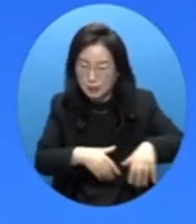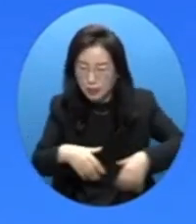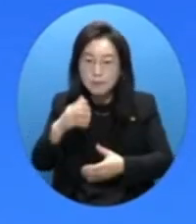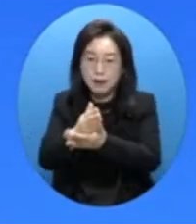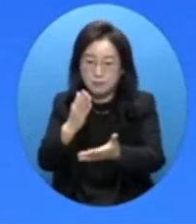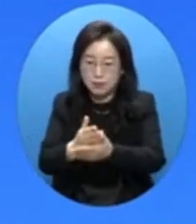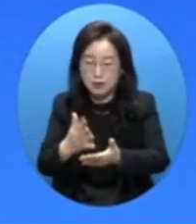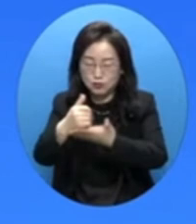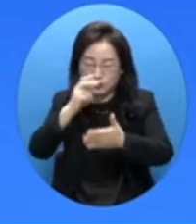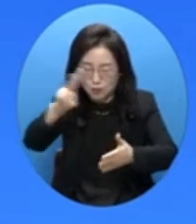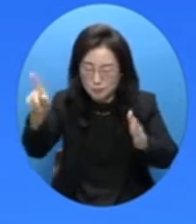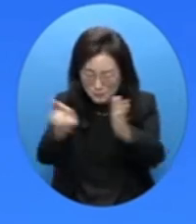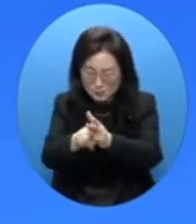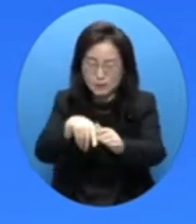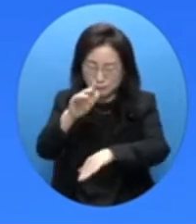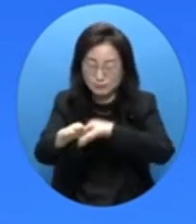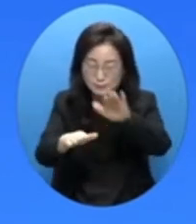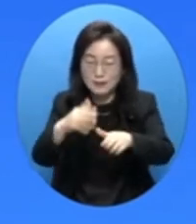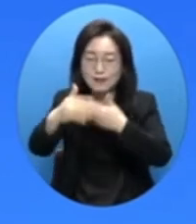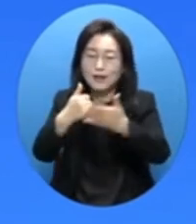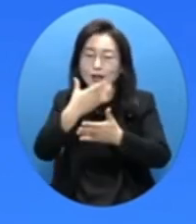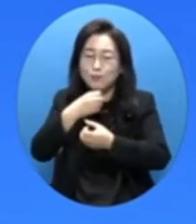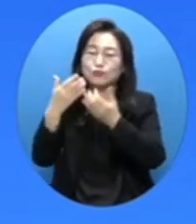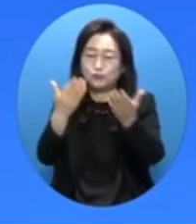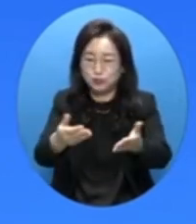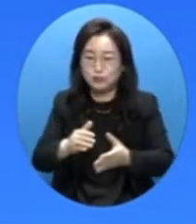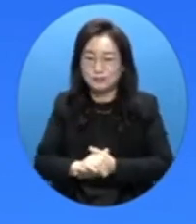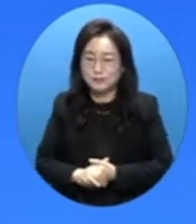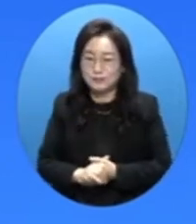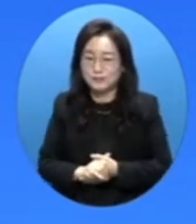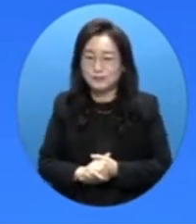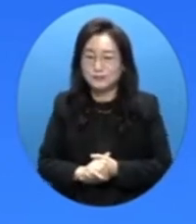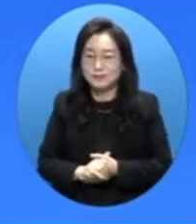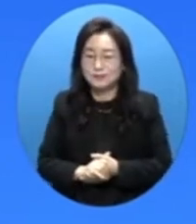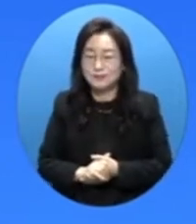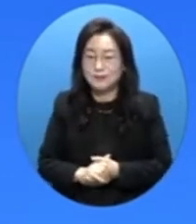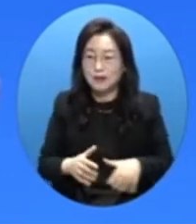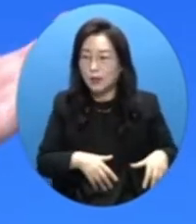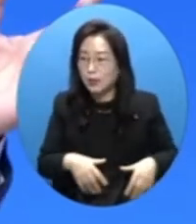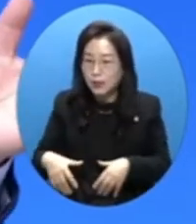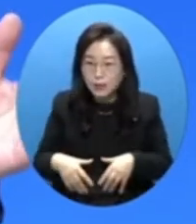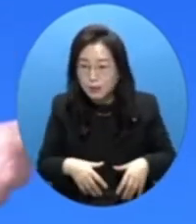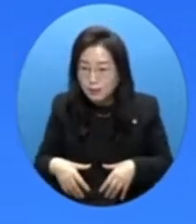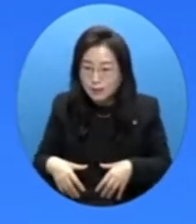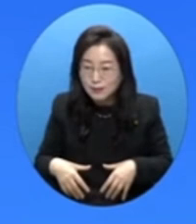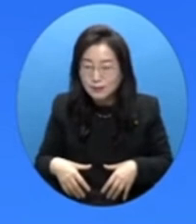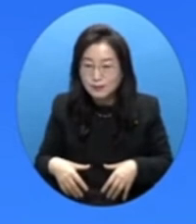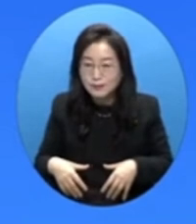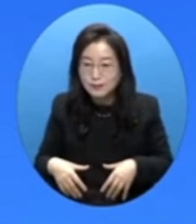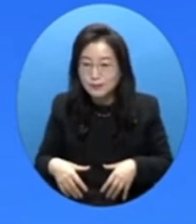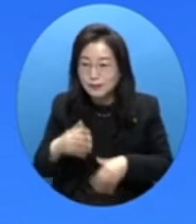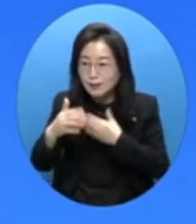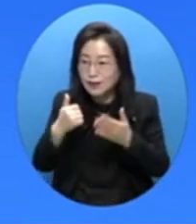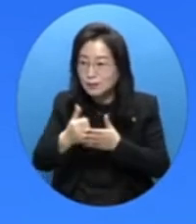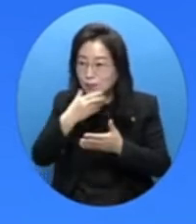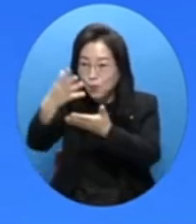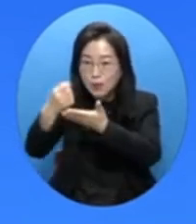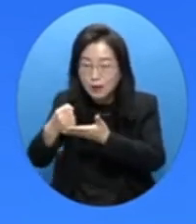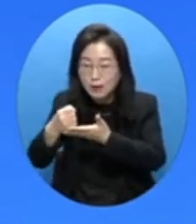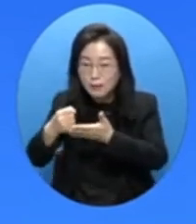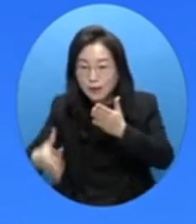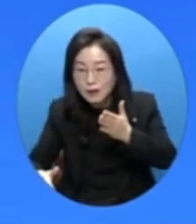믿습니다 믿음으로 나갈 때 하나님의 복을 주시는 것입니다 머뭇거리다가 하나님의 발을 축복을 받지 못하고